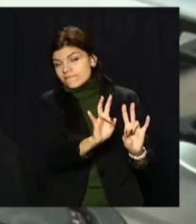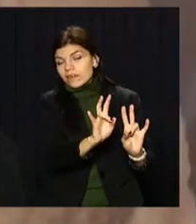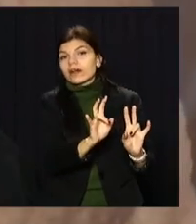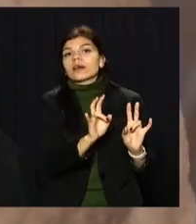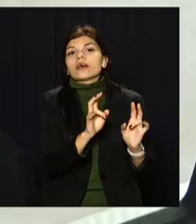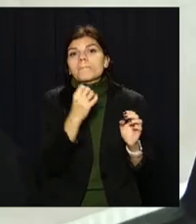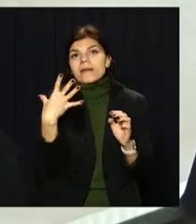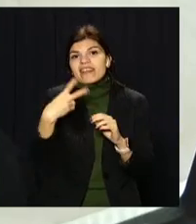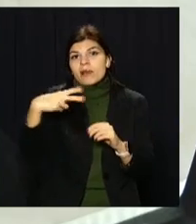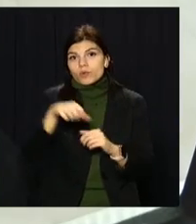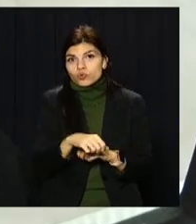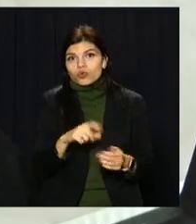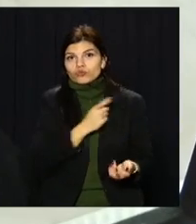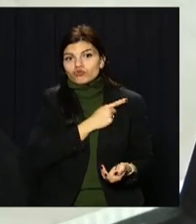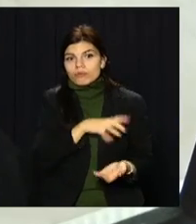хвилин.